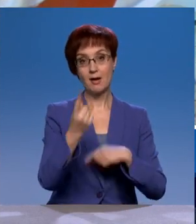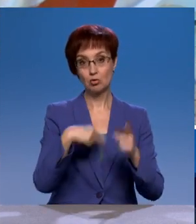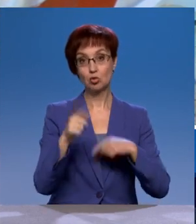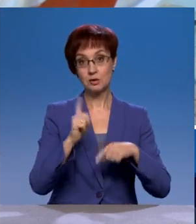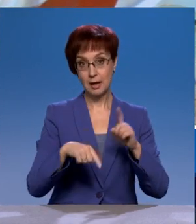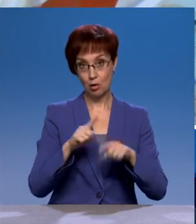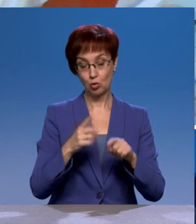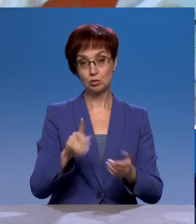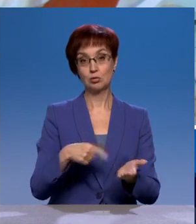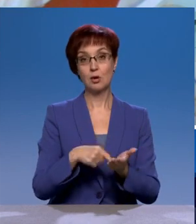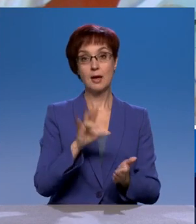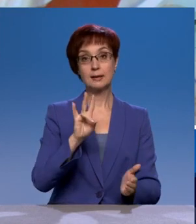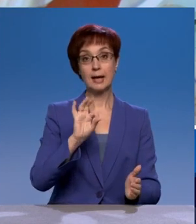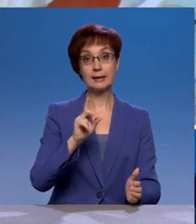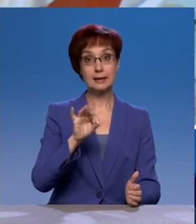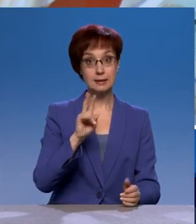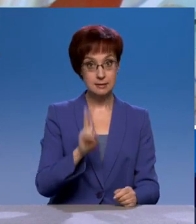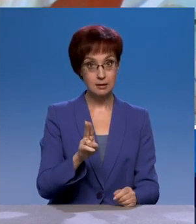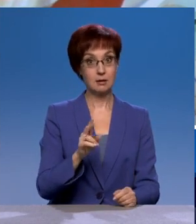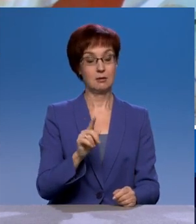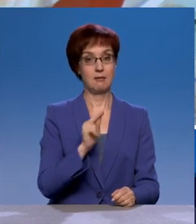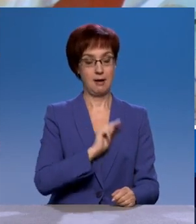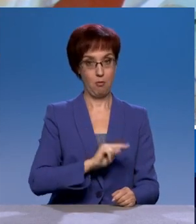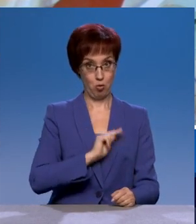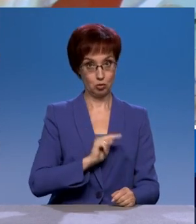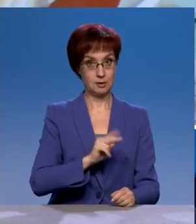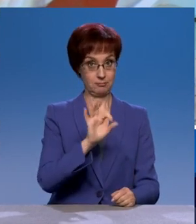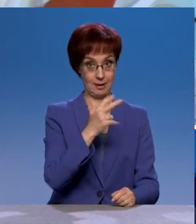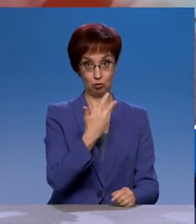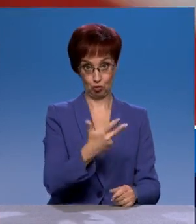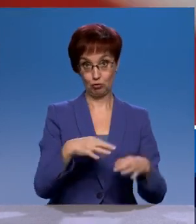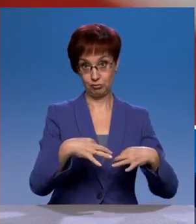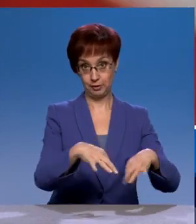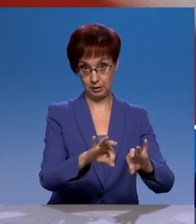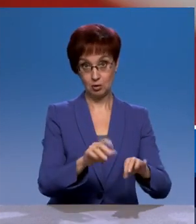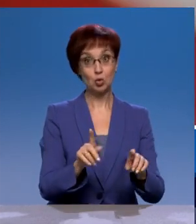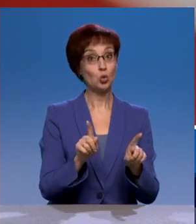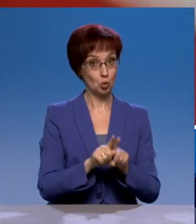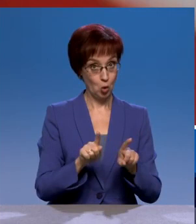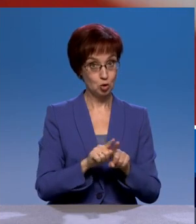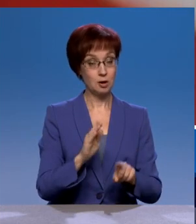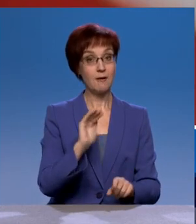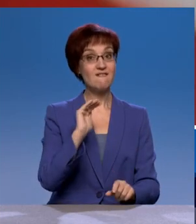скорой работала. Но фельдшер, не медсестра. Нас готовили совершенно по-разному